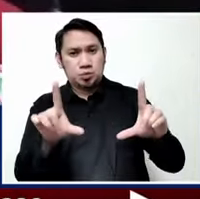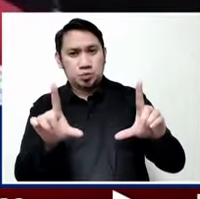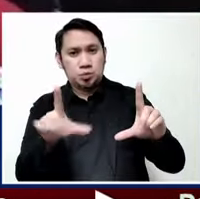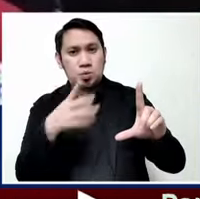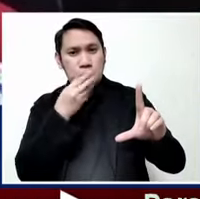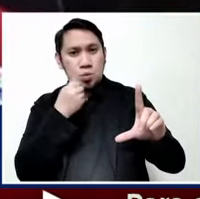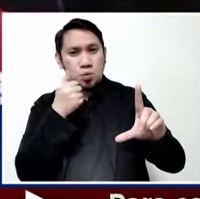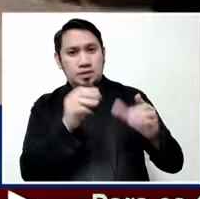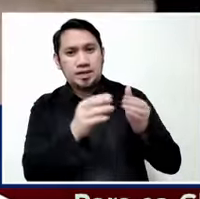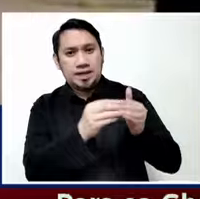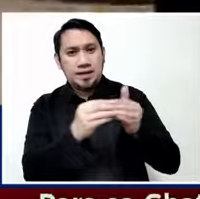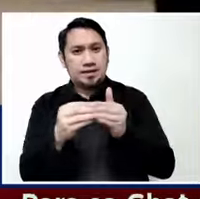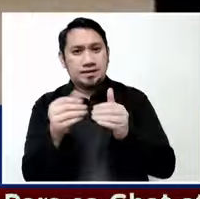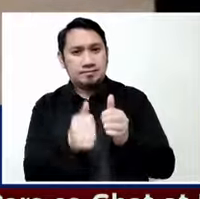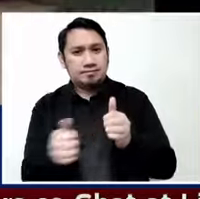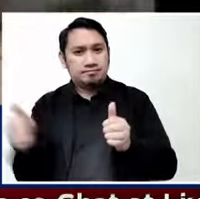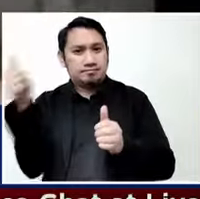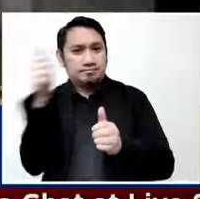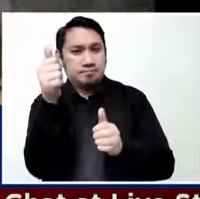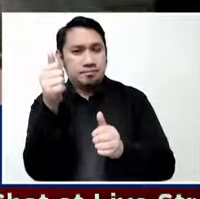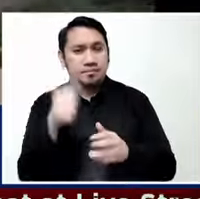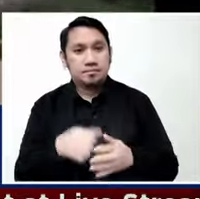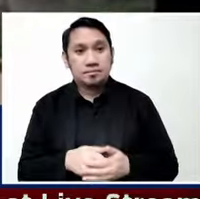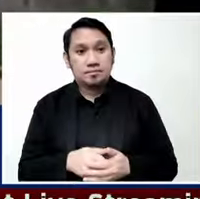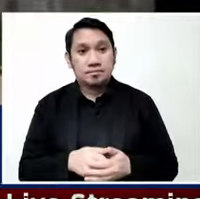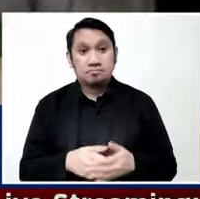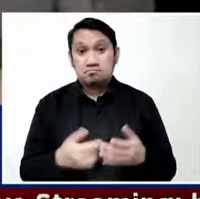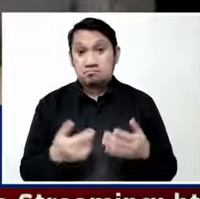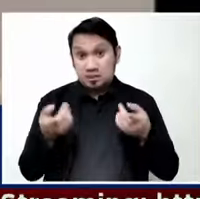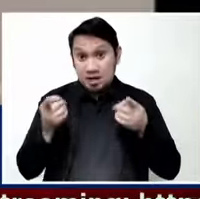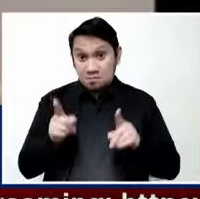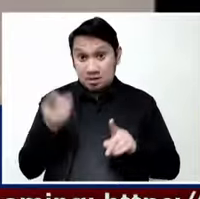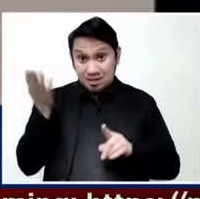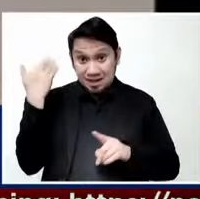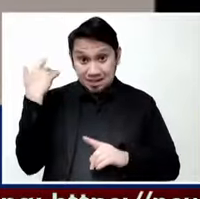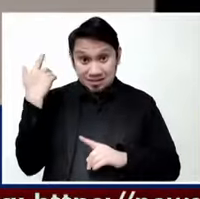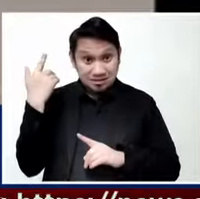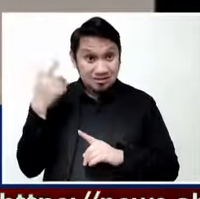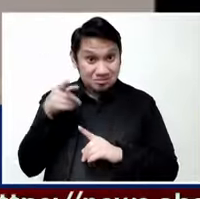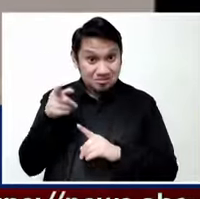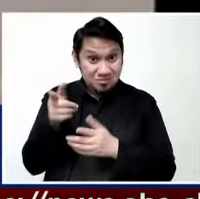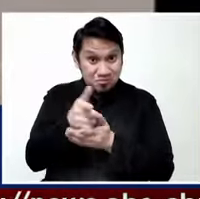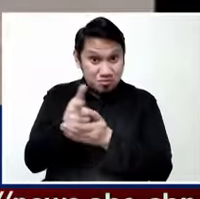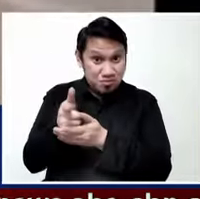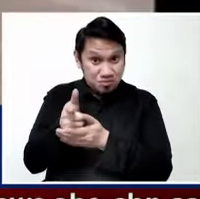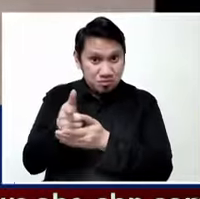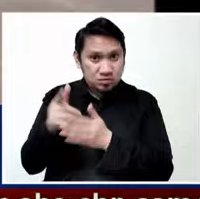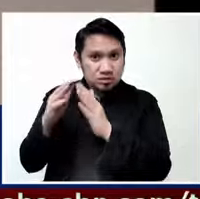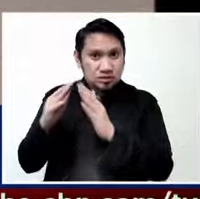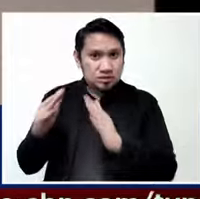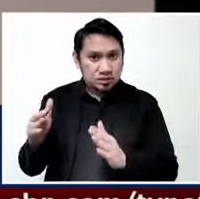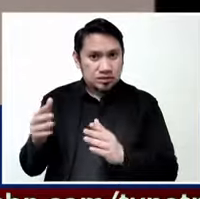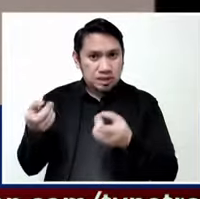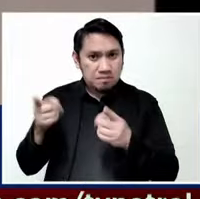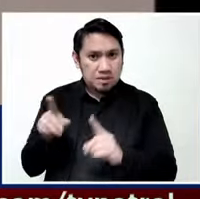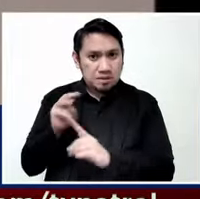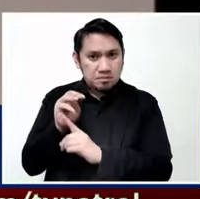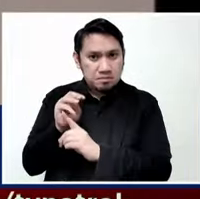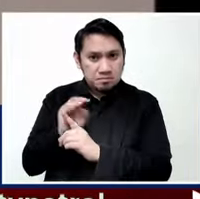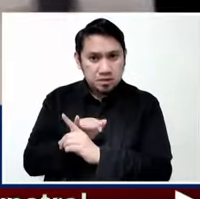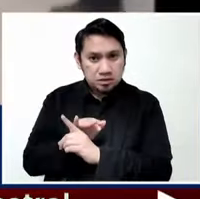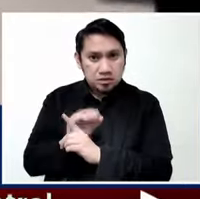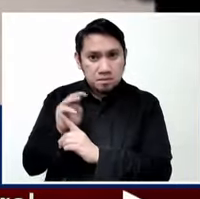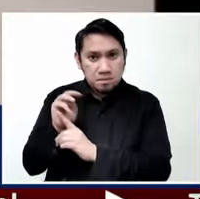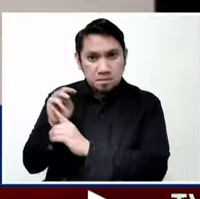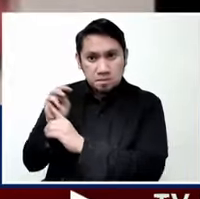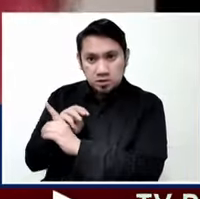krimen. Pinagbabaril ng mga armadong lalaki si Degamo sa kanyang bahay sa Pamplona, Negros Oriental nitong March 4 na nauwi sa kanyang